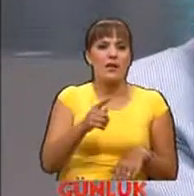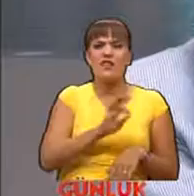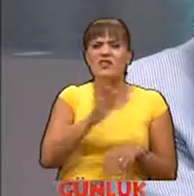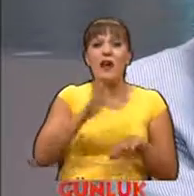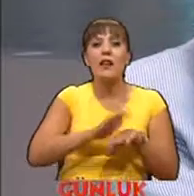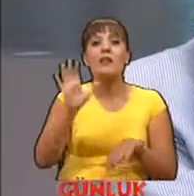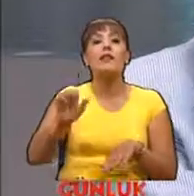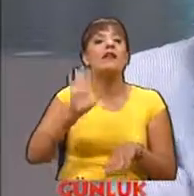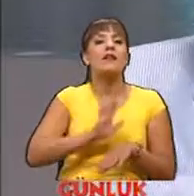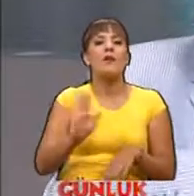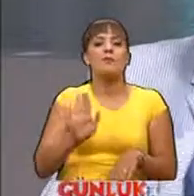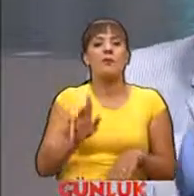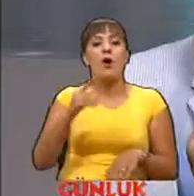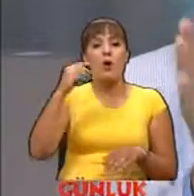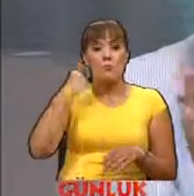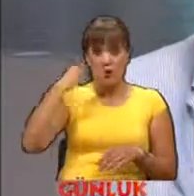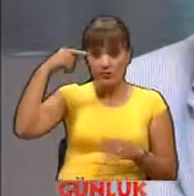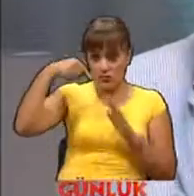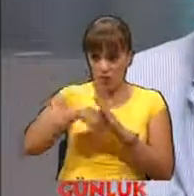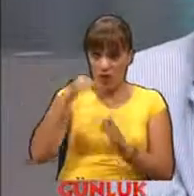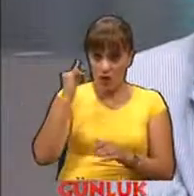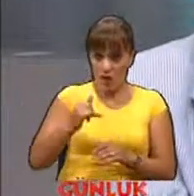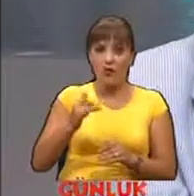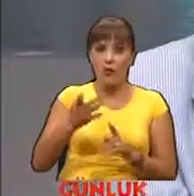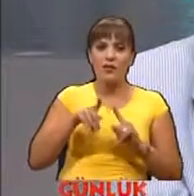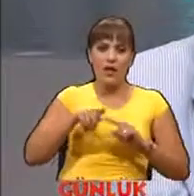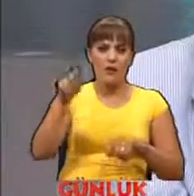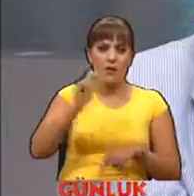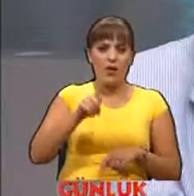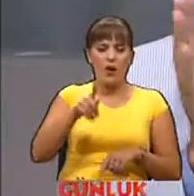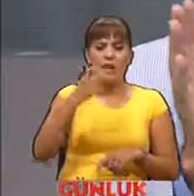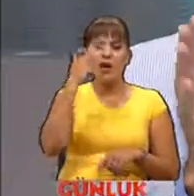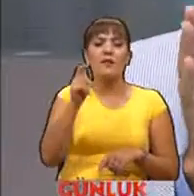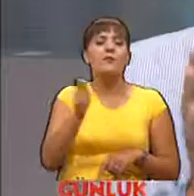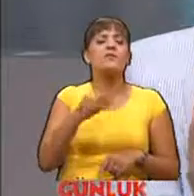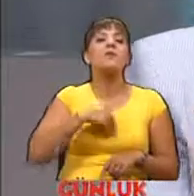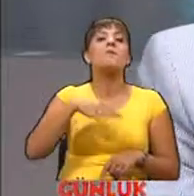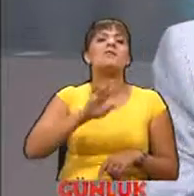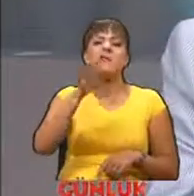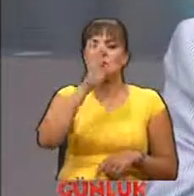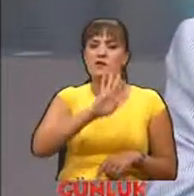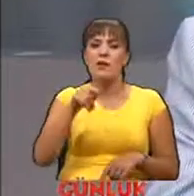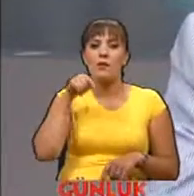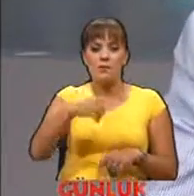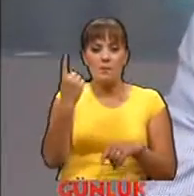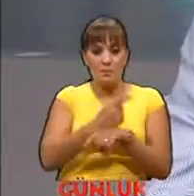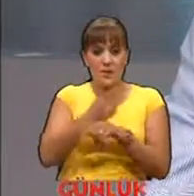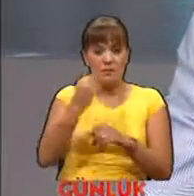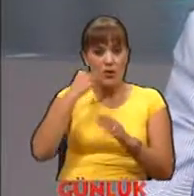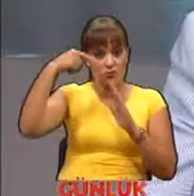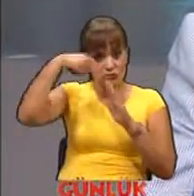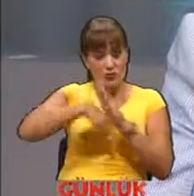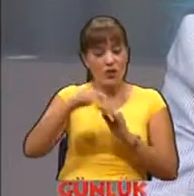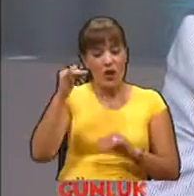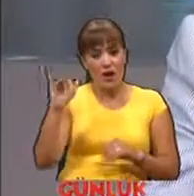Hiç el sürmeyeceksiniz. O, evet, o borca batık ediliyor. Olan terekeye el sürmeyeceksiniz. O kandırdım zannetmesin evet. kimse. O nedenle o bir ediliyor. Tereke borca